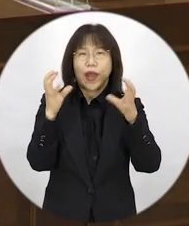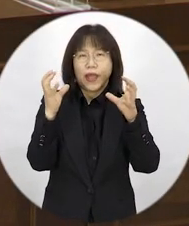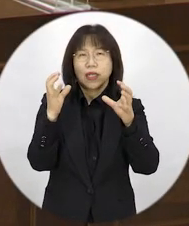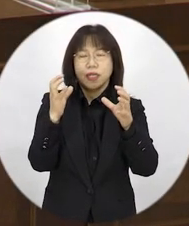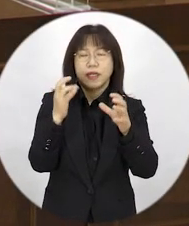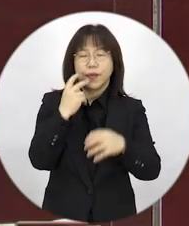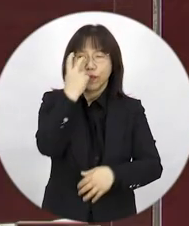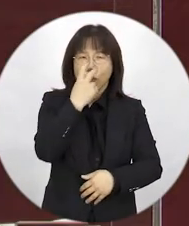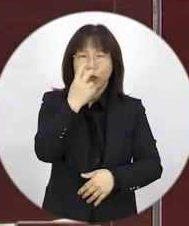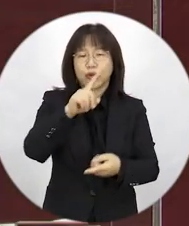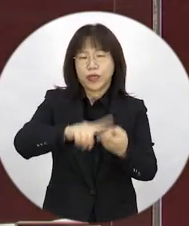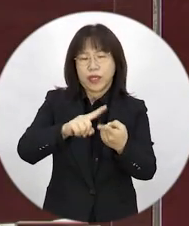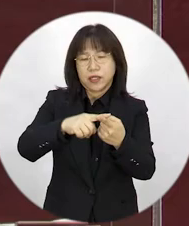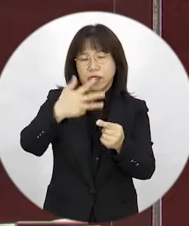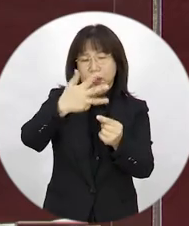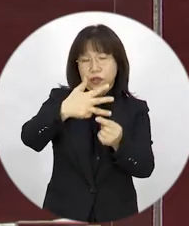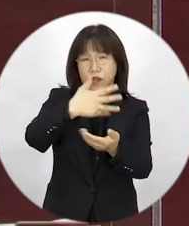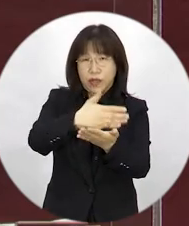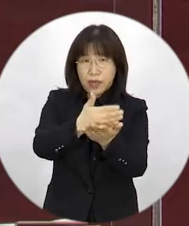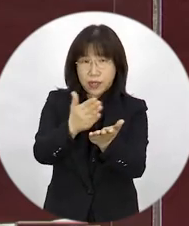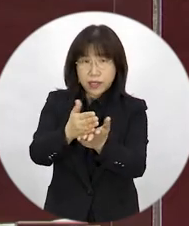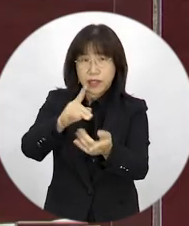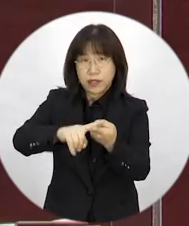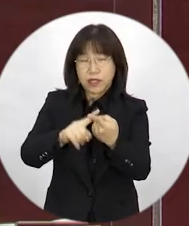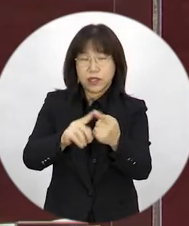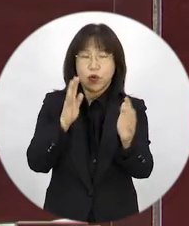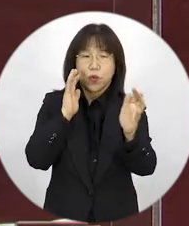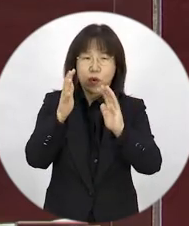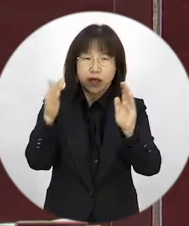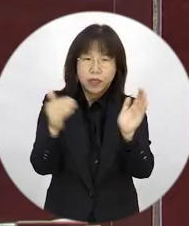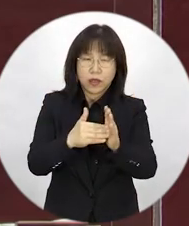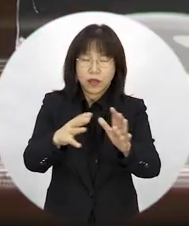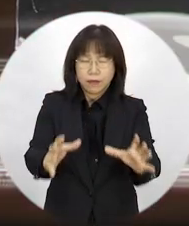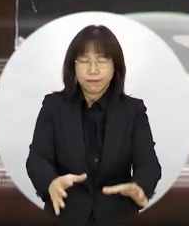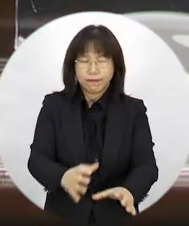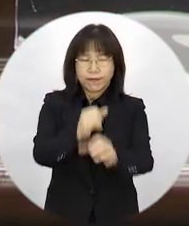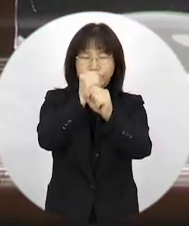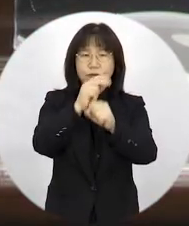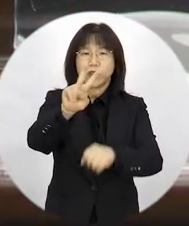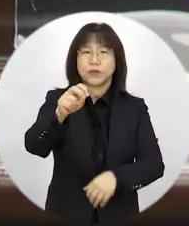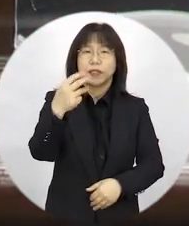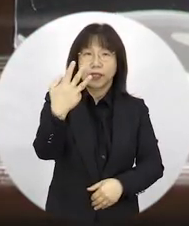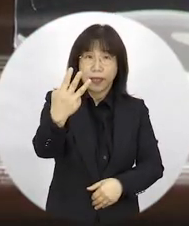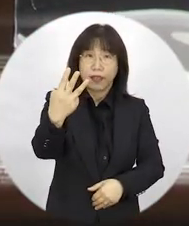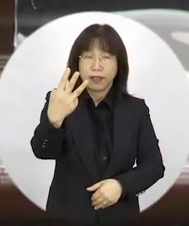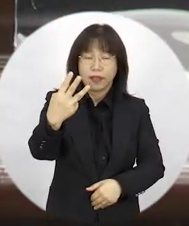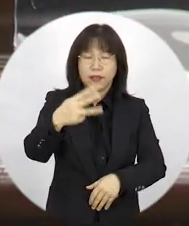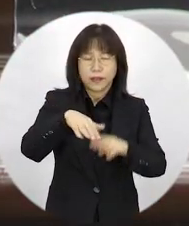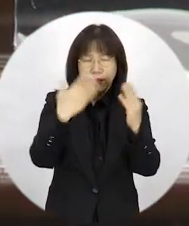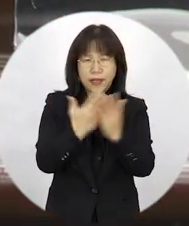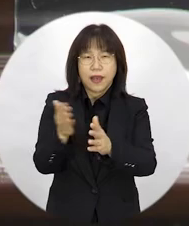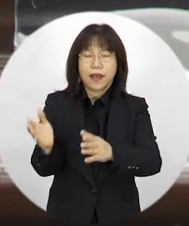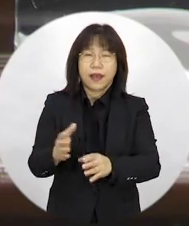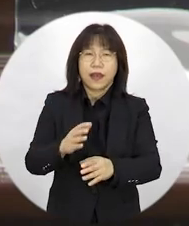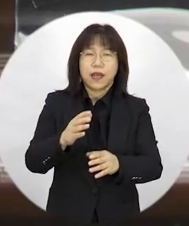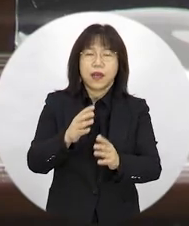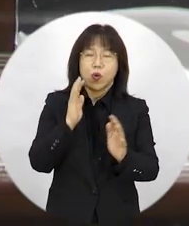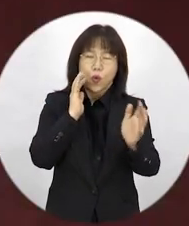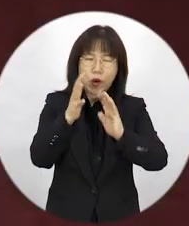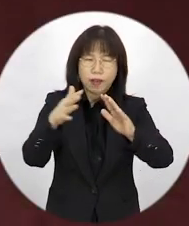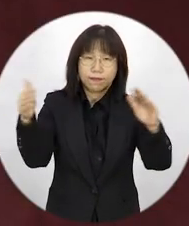일부개정조례안 등 여덟 번의 안건이 의결 되는 등 모두 23 건의 안건이 본회의를 통과했습니다